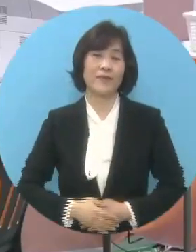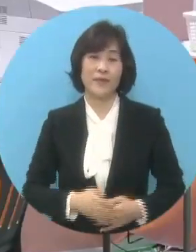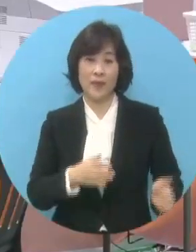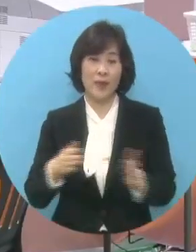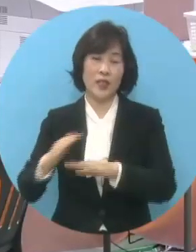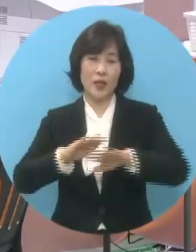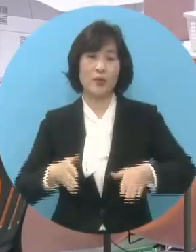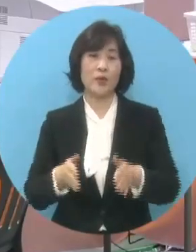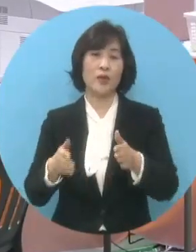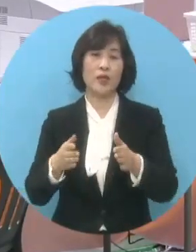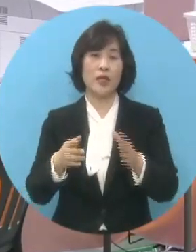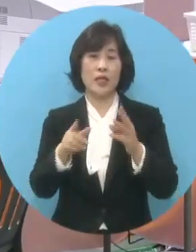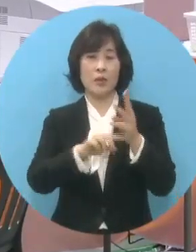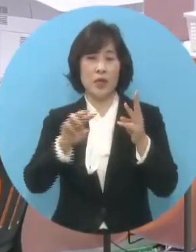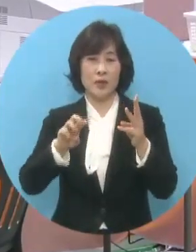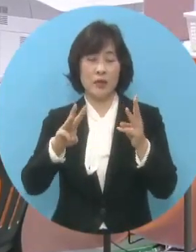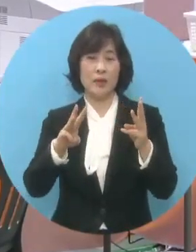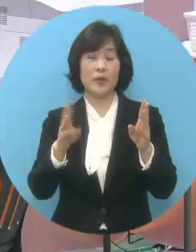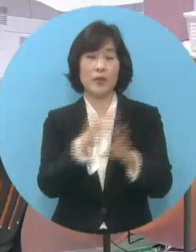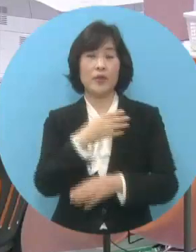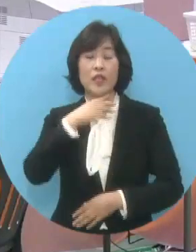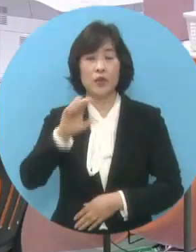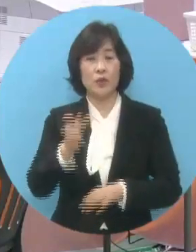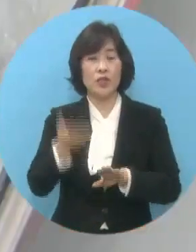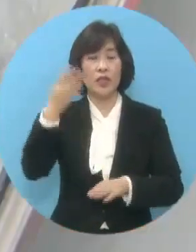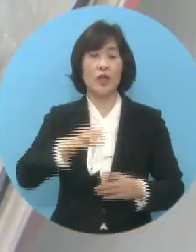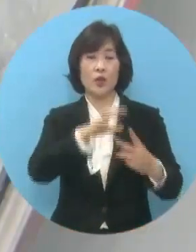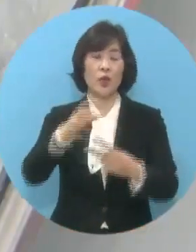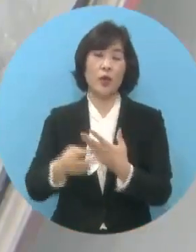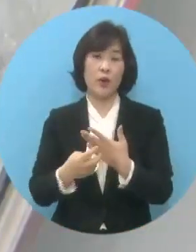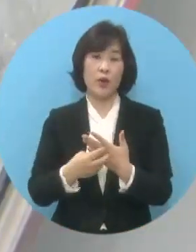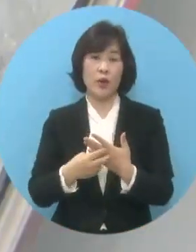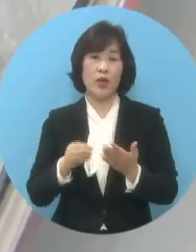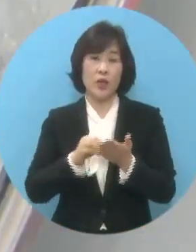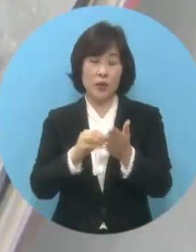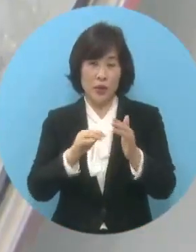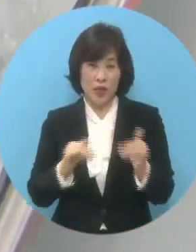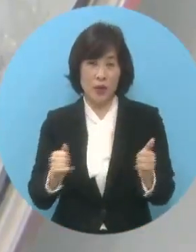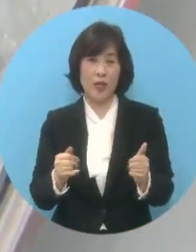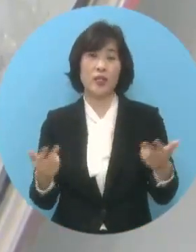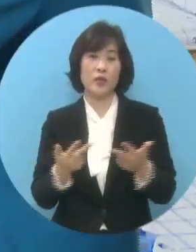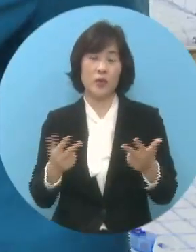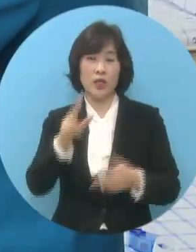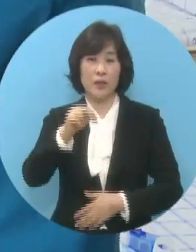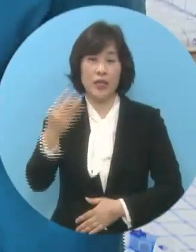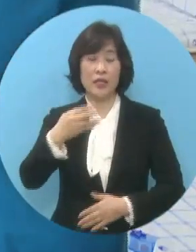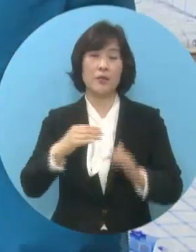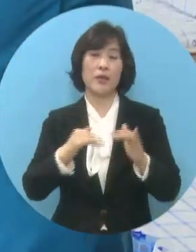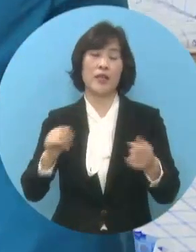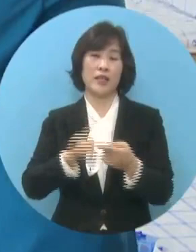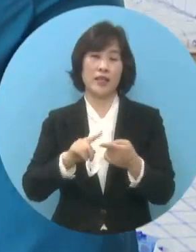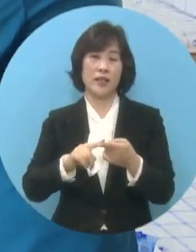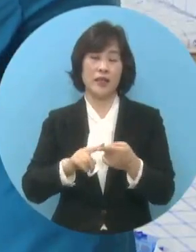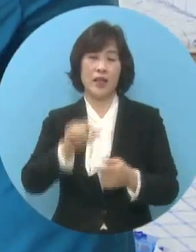한편 전남도는 23일부터 65세 이상 요양병원 시설 입소자와 종사자 2만 4천여 명을